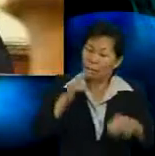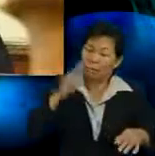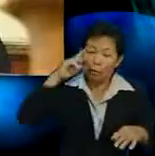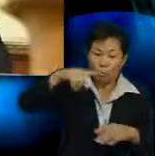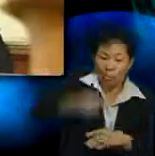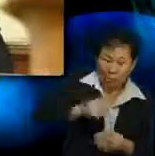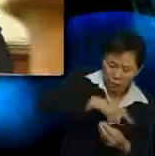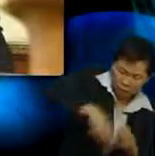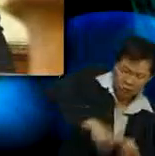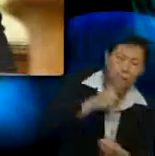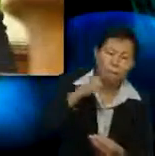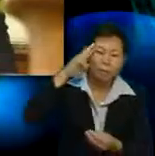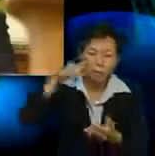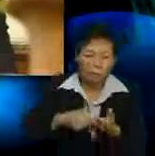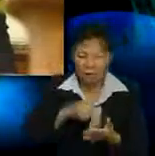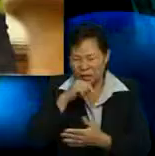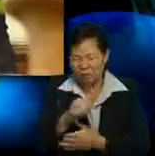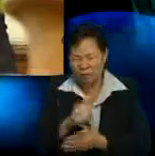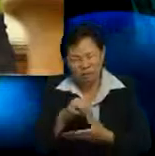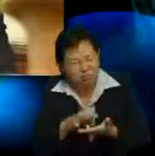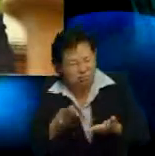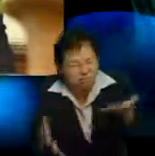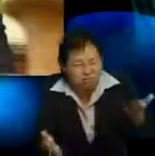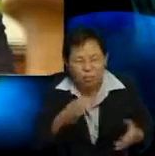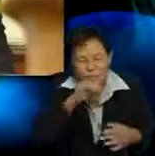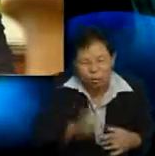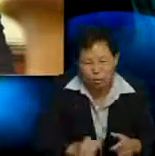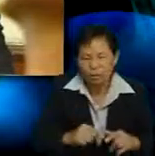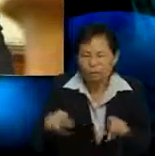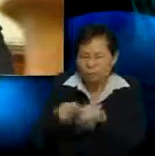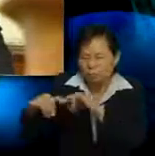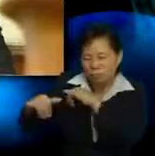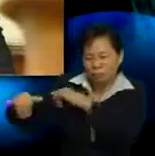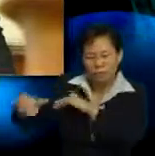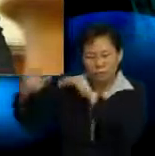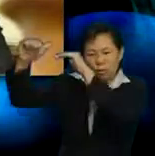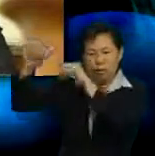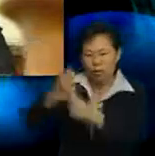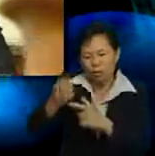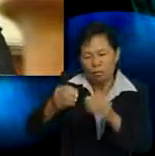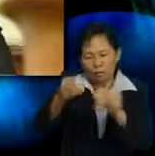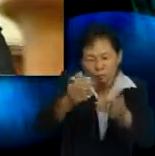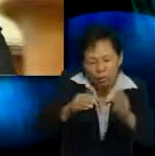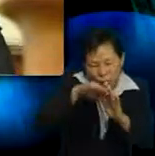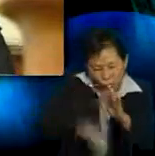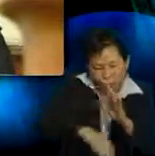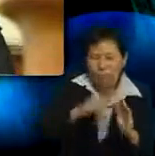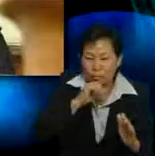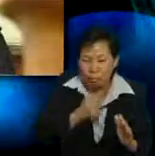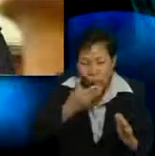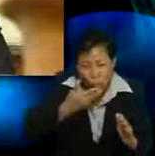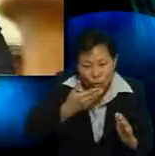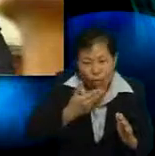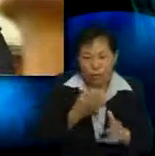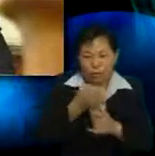ada di sekeliling remaja itu sendiri. Tidak kira sama ada mereka tua, sebaya ataupun mungkin yang lebih muda. Kerana Fazli merasakan bahawa mereka yang